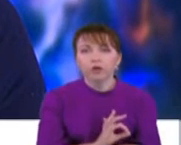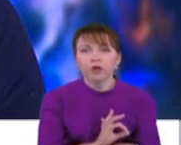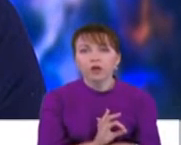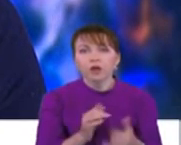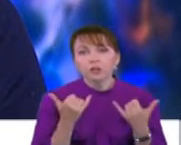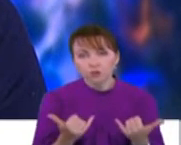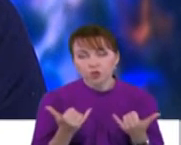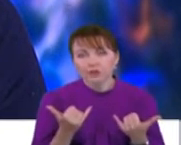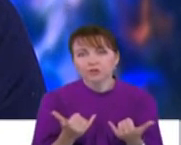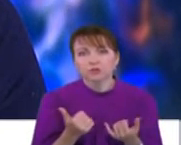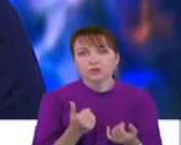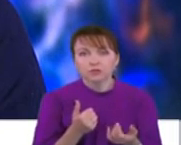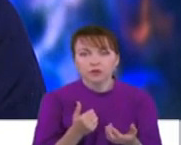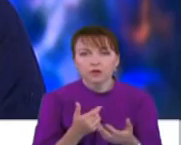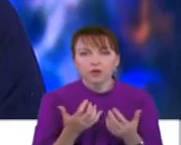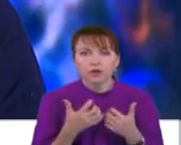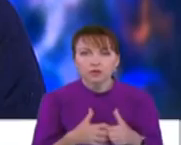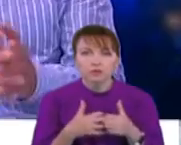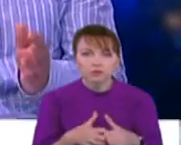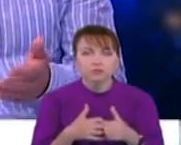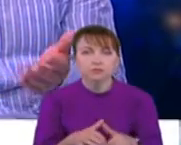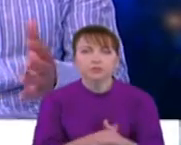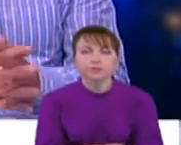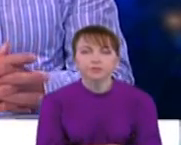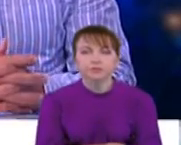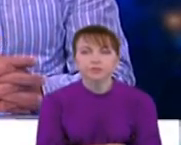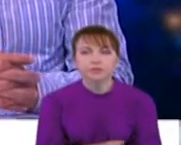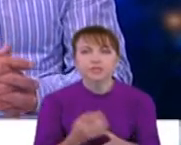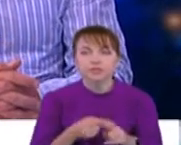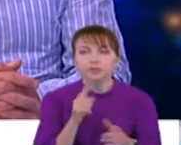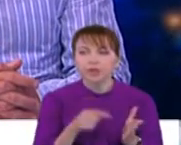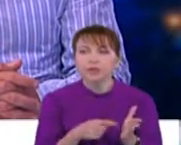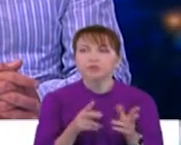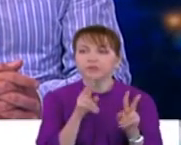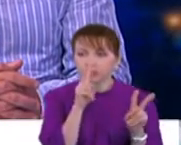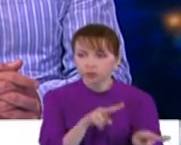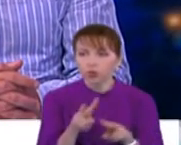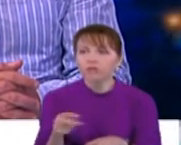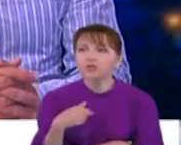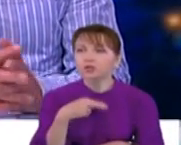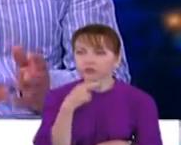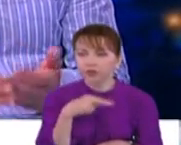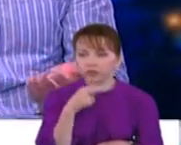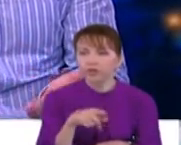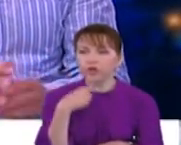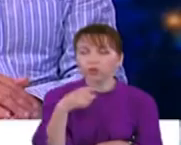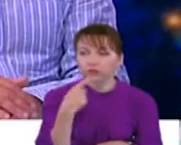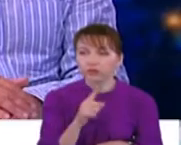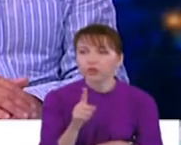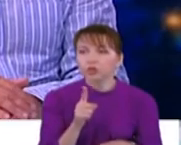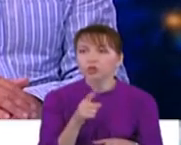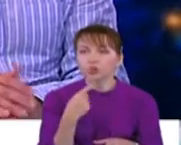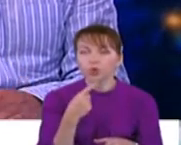так, сучасні зразки техніки. Ну і друге питання, однозначно, ми це відслідковували. Я звертав увагу, говорив про це, що стосується